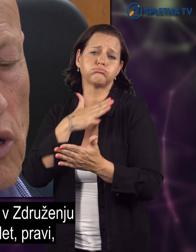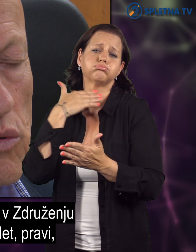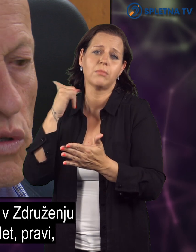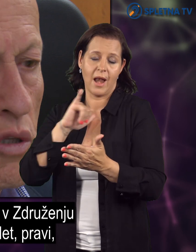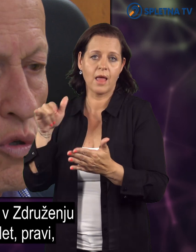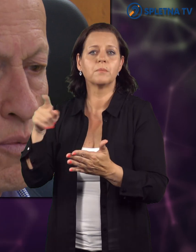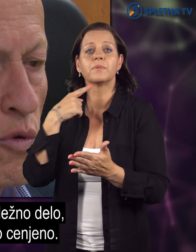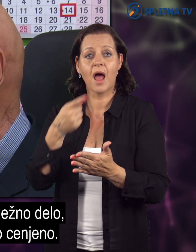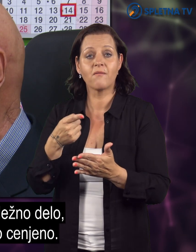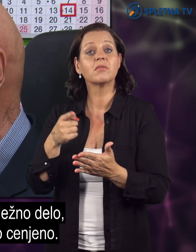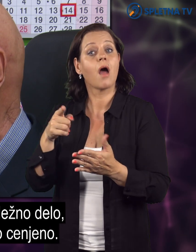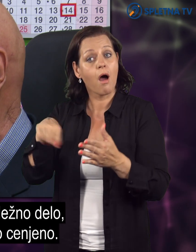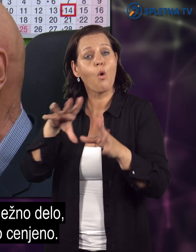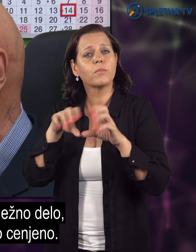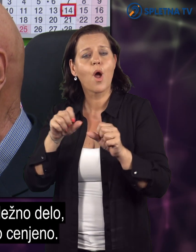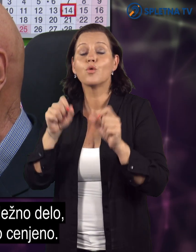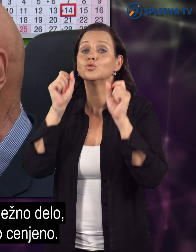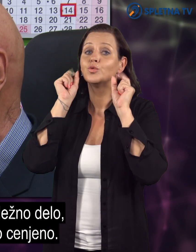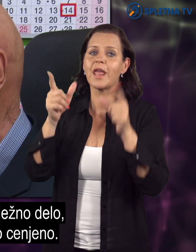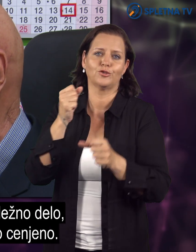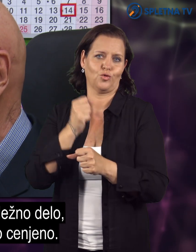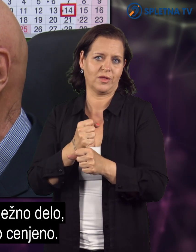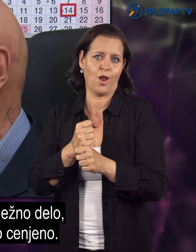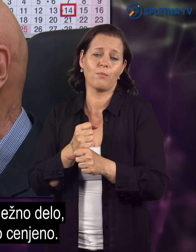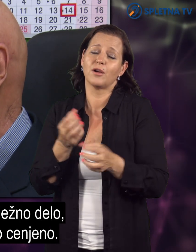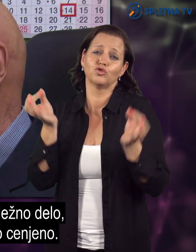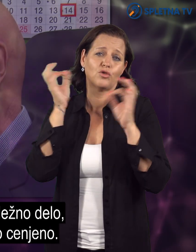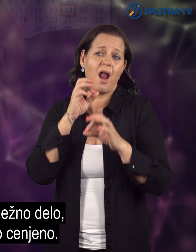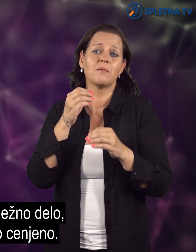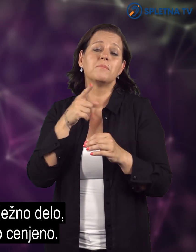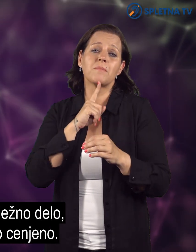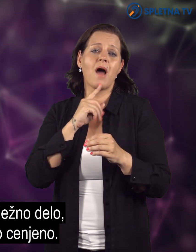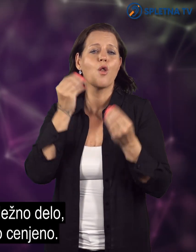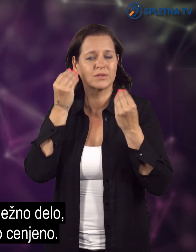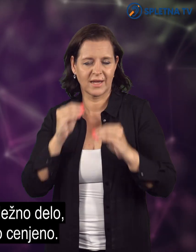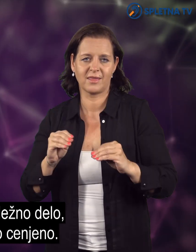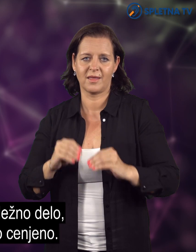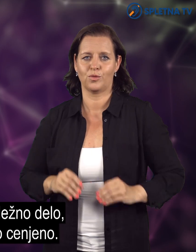let, pravi, da opravljajo čudežno delo, ki je žal premalo cenjeno.